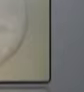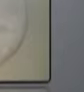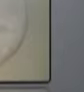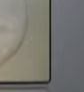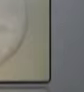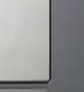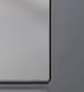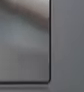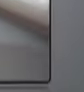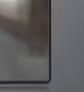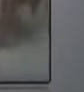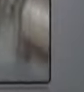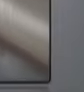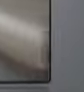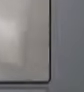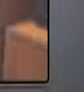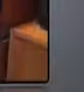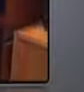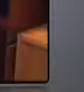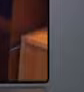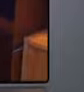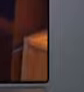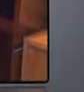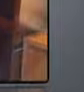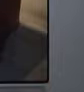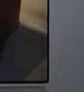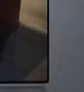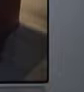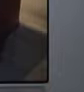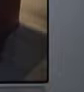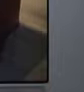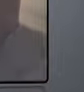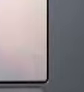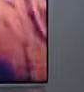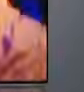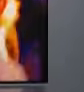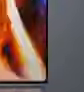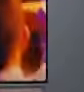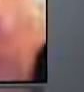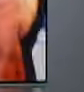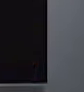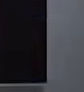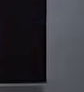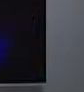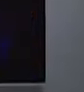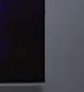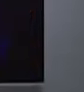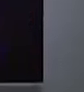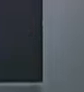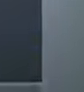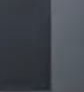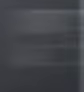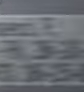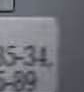бәрі бар, қонақ үймен саунасы да қалыпта. Лаунж бары, ретро клубы тағы бар, кел ендеше, ләззат алсын